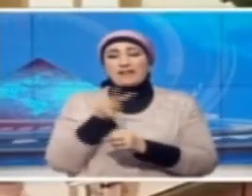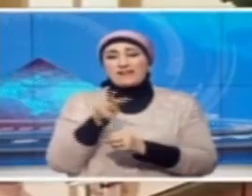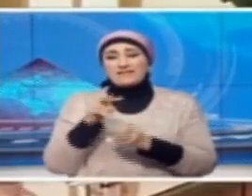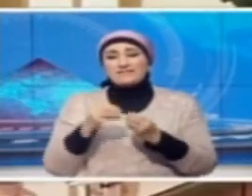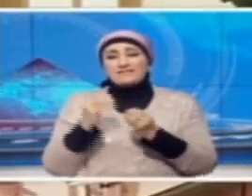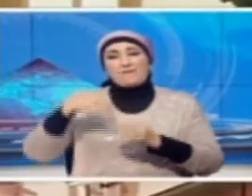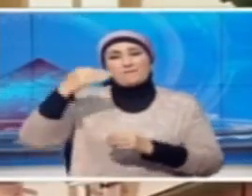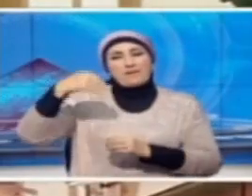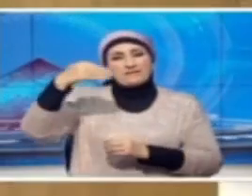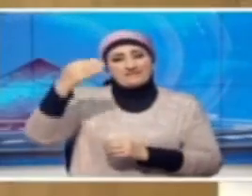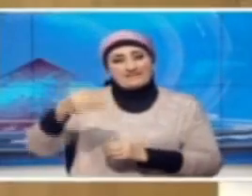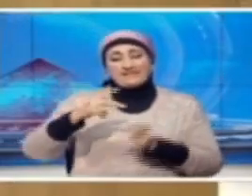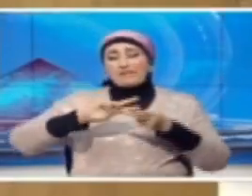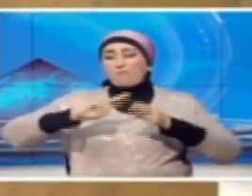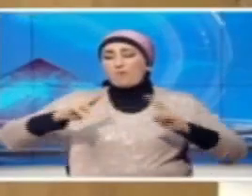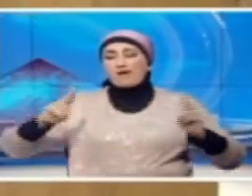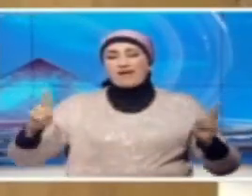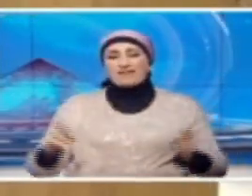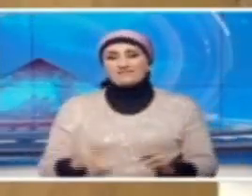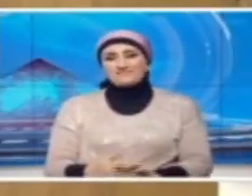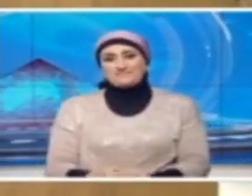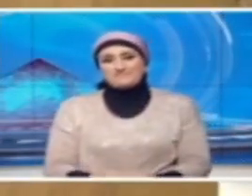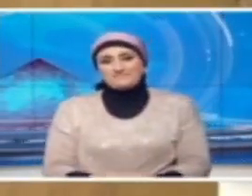في العديد من المجالات.